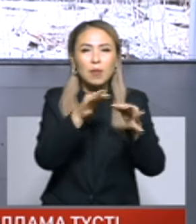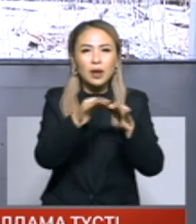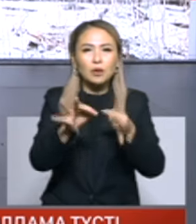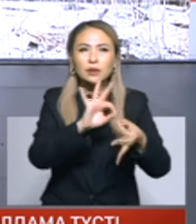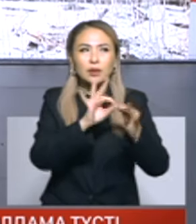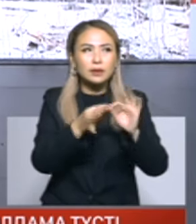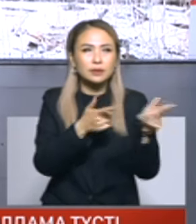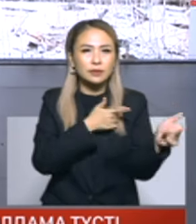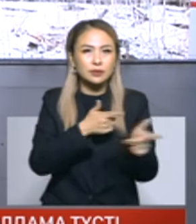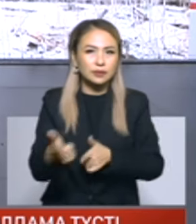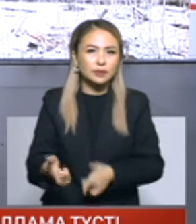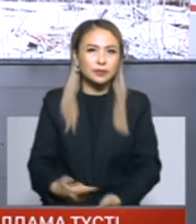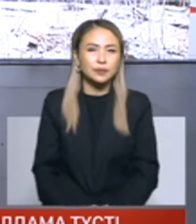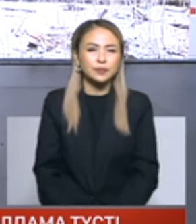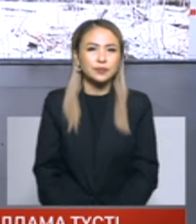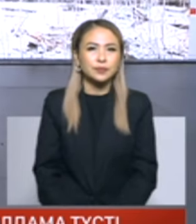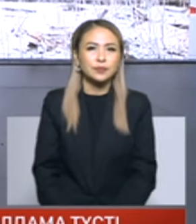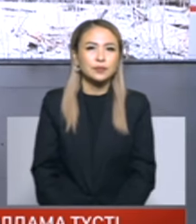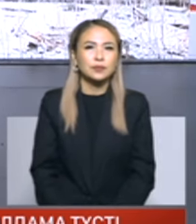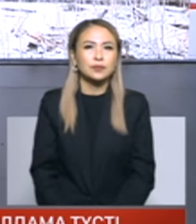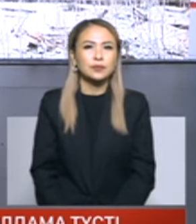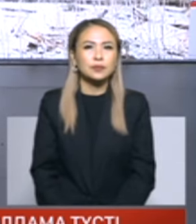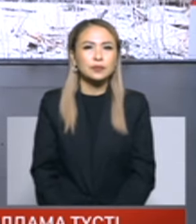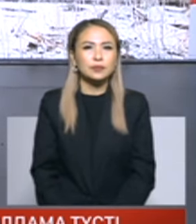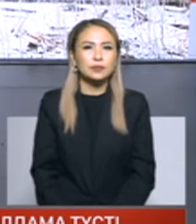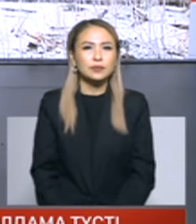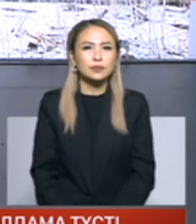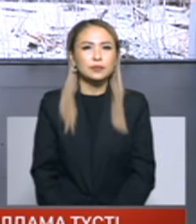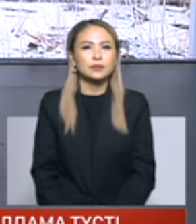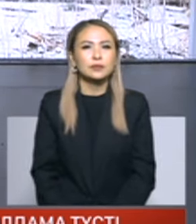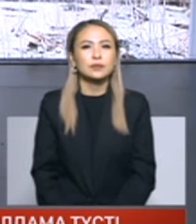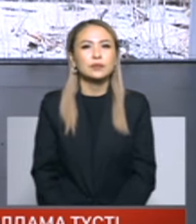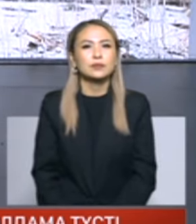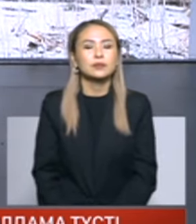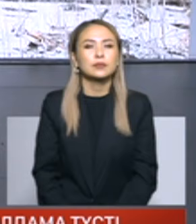жағдайды баяндауға дайын. Нұрсұлтан, тікелей эфирдесіз.